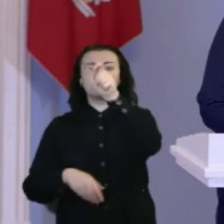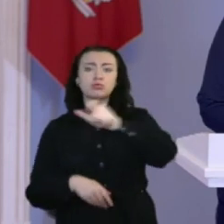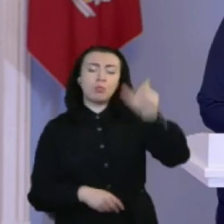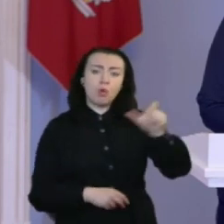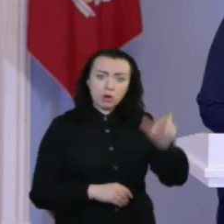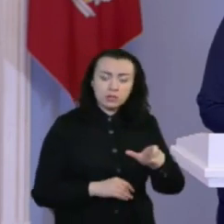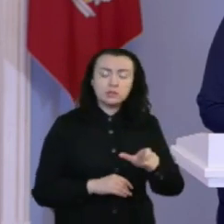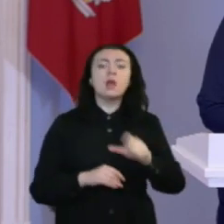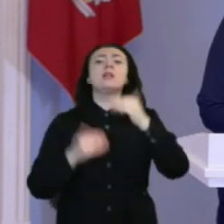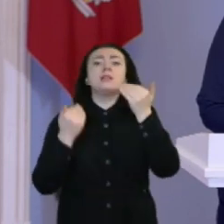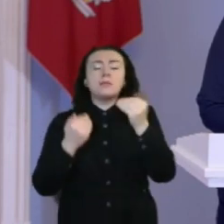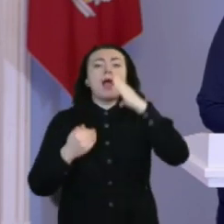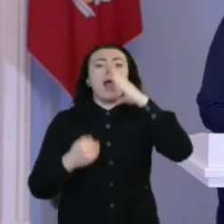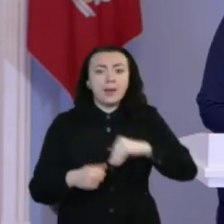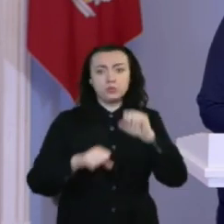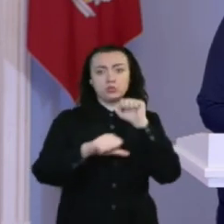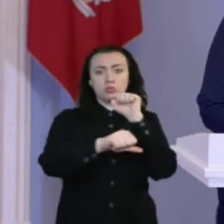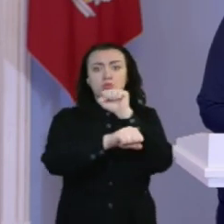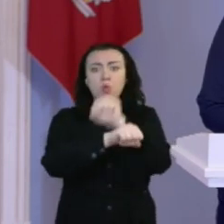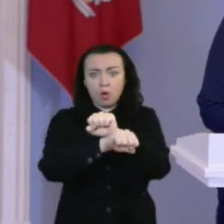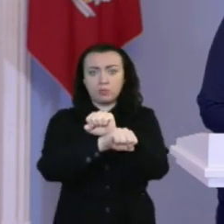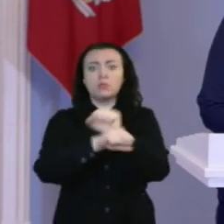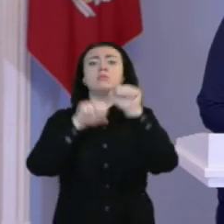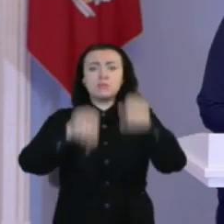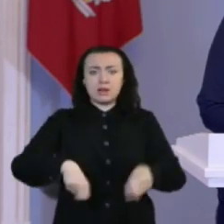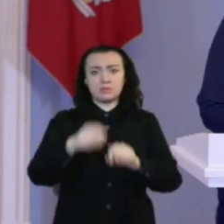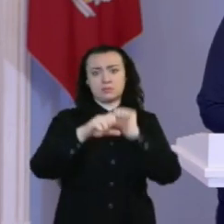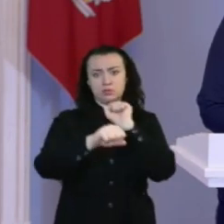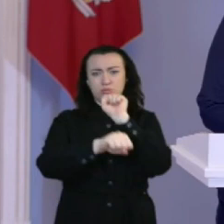vis dar įmanoma sustabdyti tai, kas buvo pradėta.